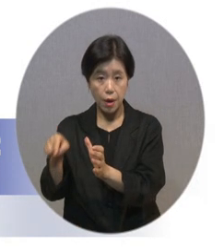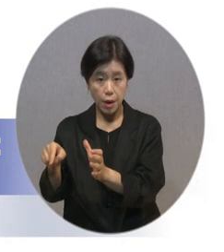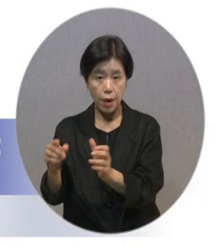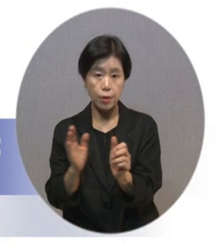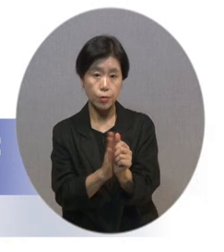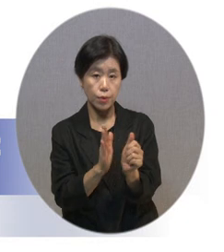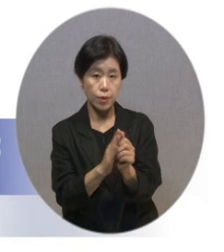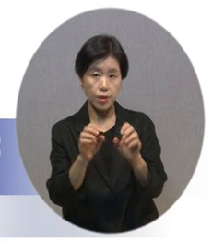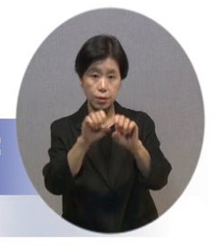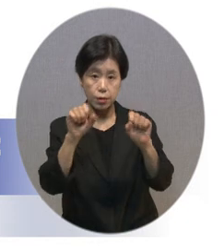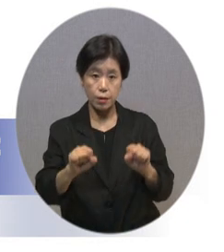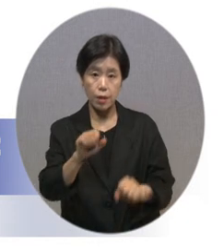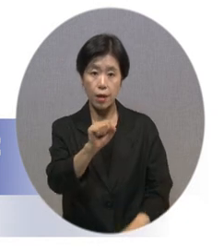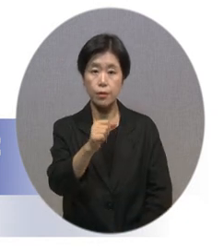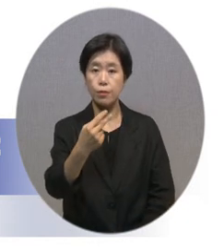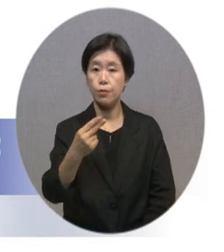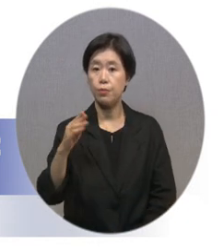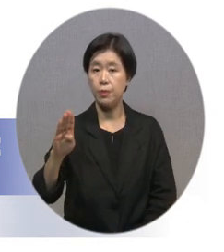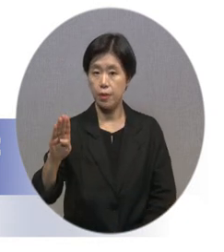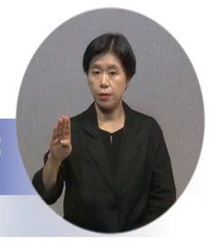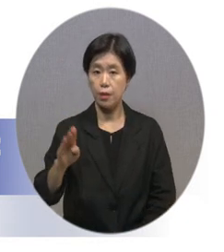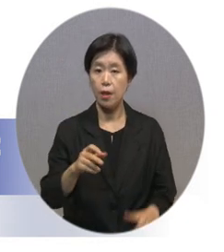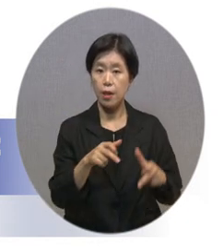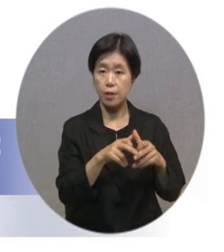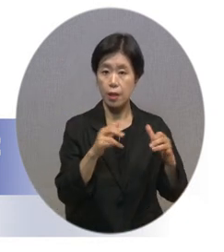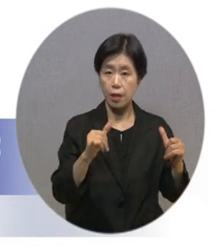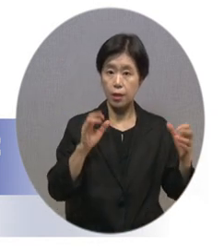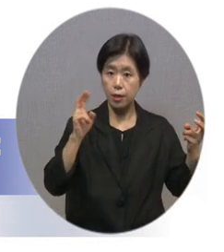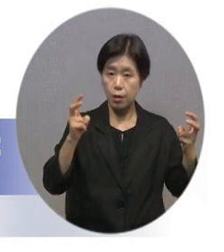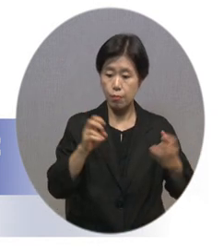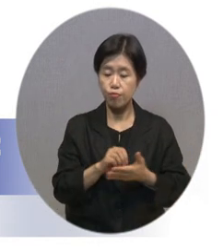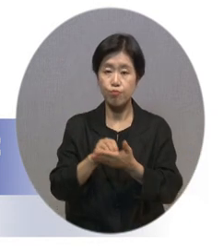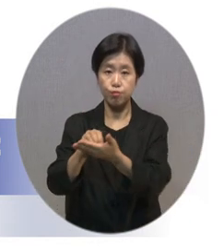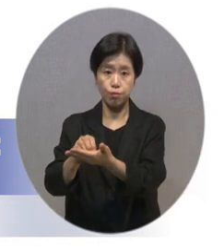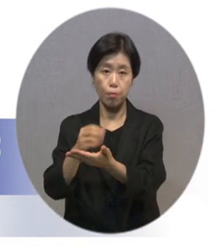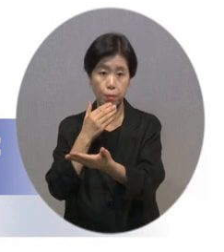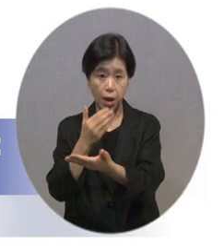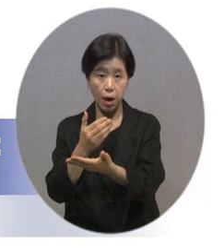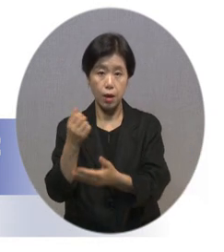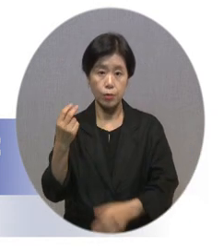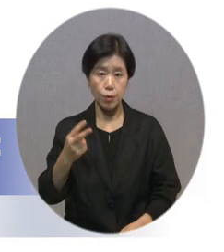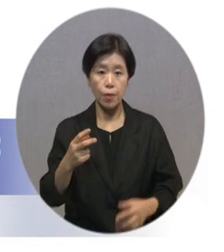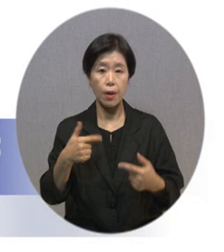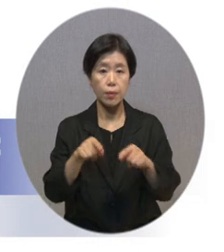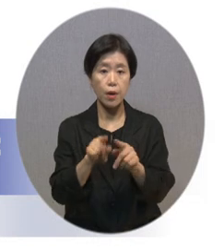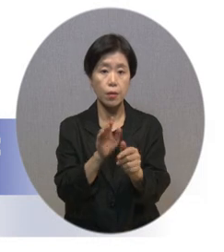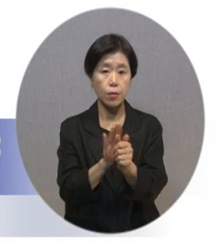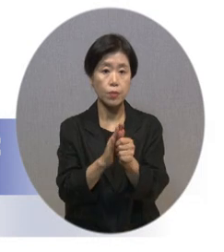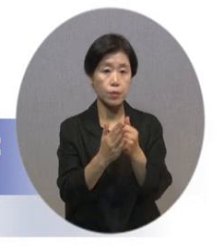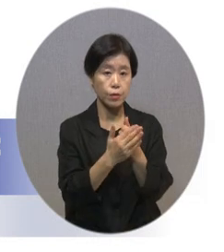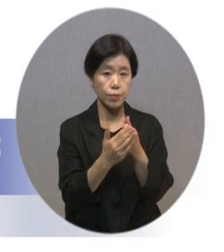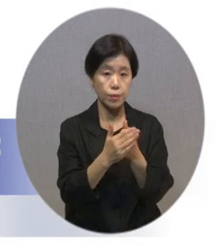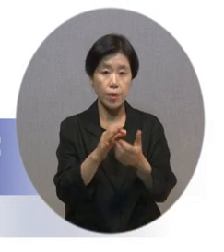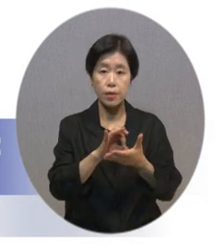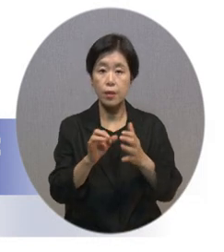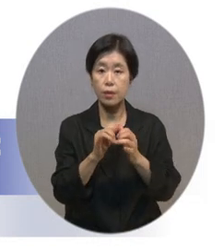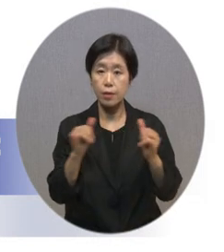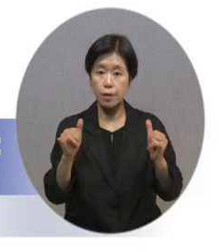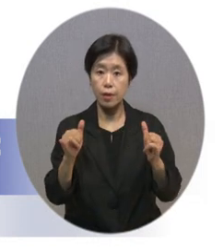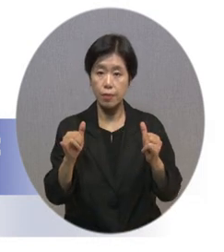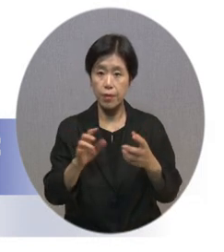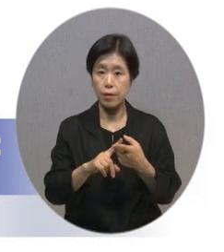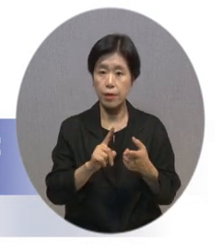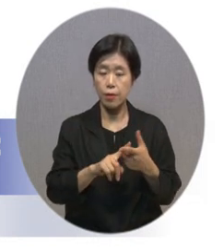시스템 s2b 장애인 기업의 입점 활성화와 공공조달 시스템 s2b 이용자 대상 장행 기업 구매